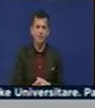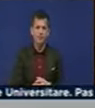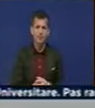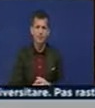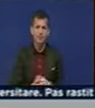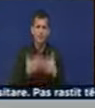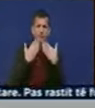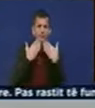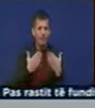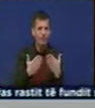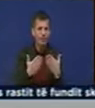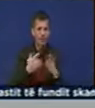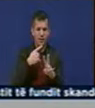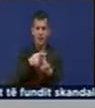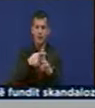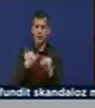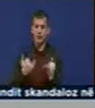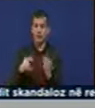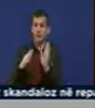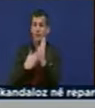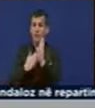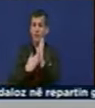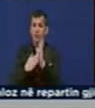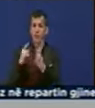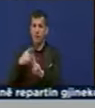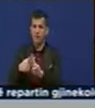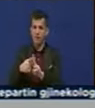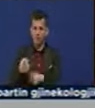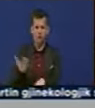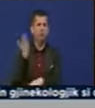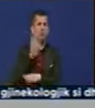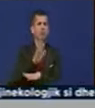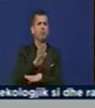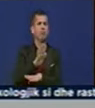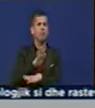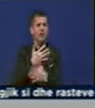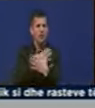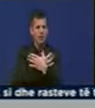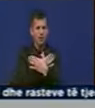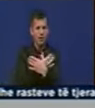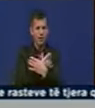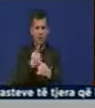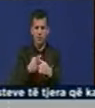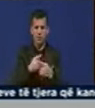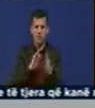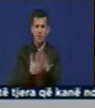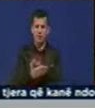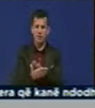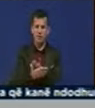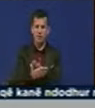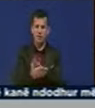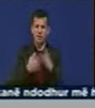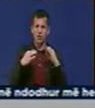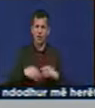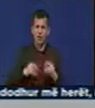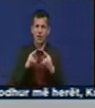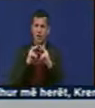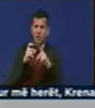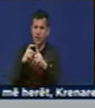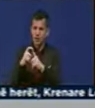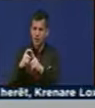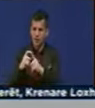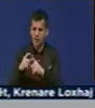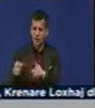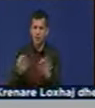Faleminderit zonja Andri, fjalën e merr Mimoza Afizi, deputete e Kuvendit të Shqipërisë, nënkryetare e AGD-s. Përgatitet zonja